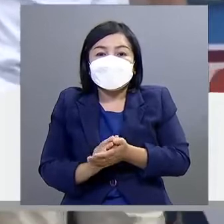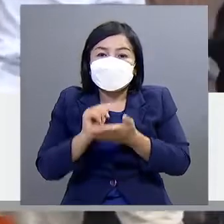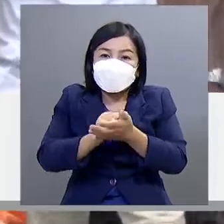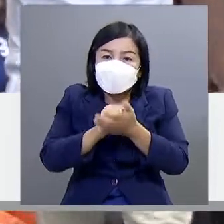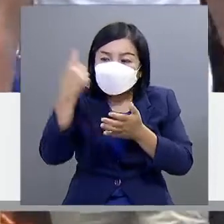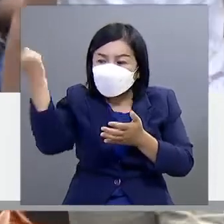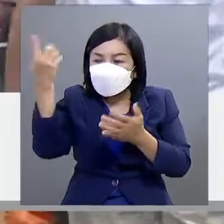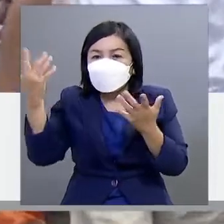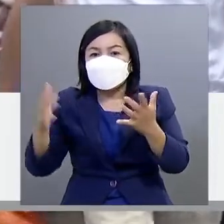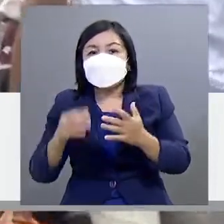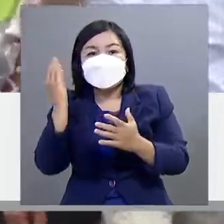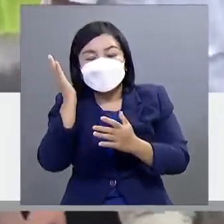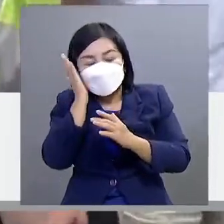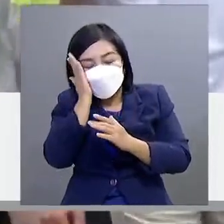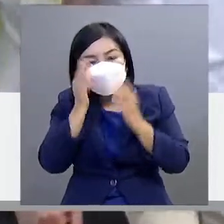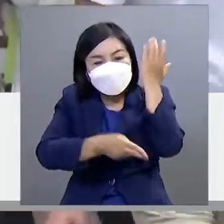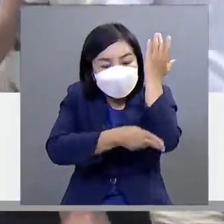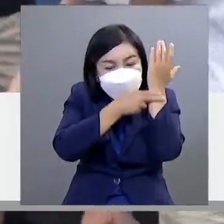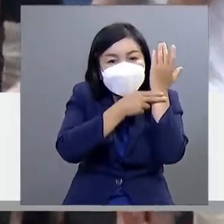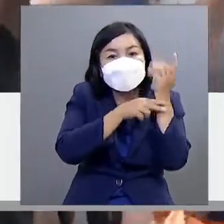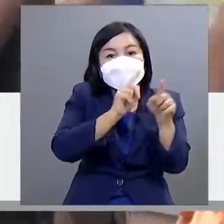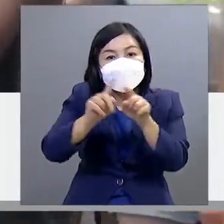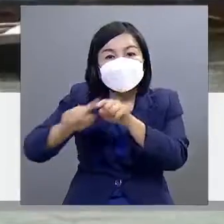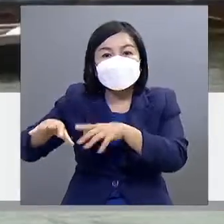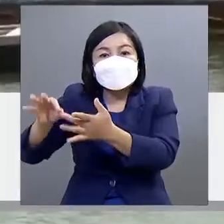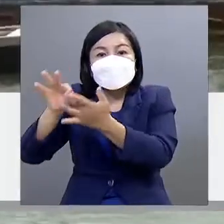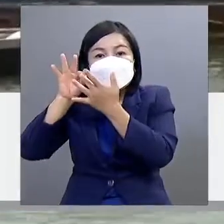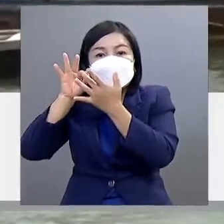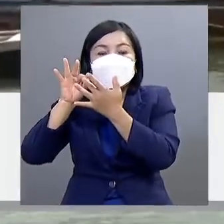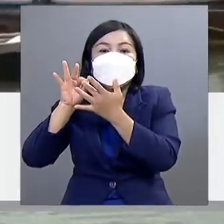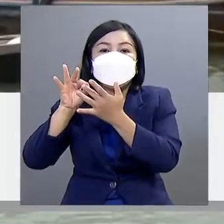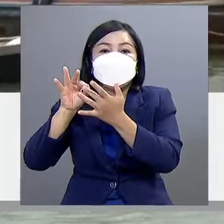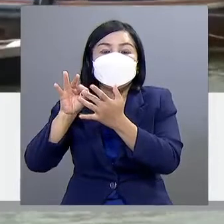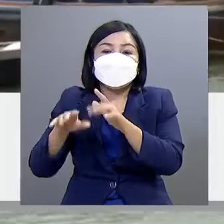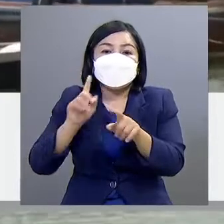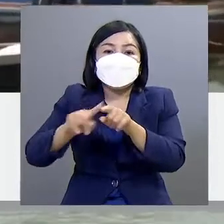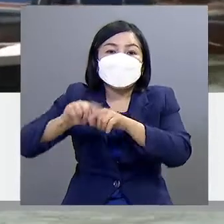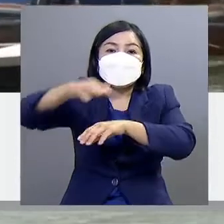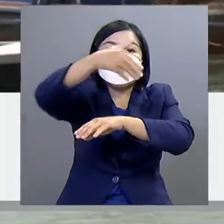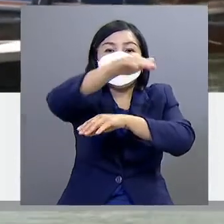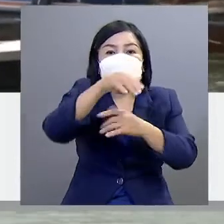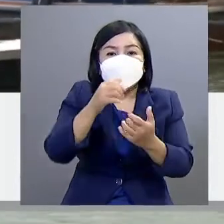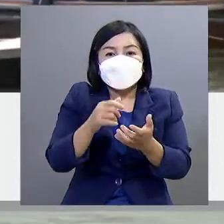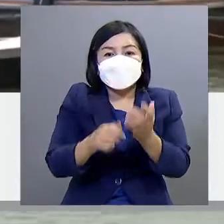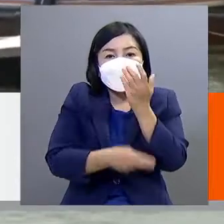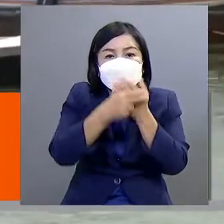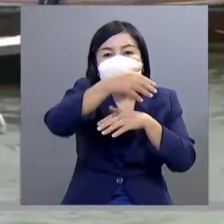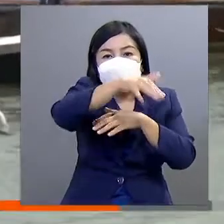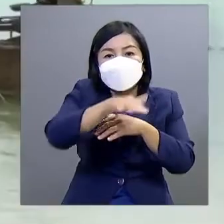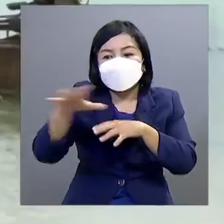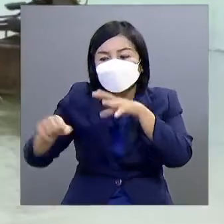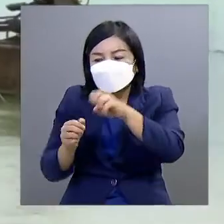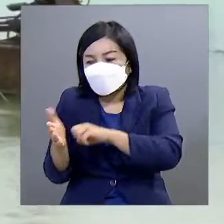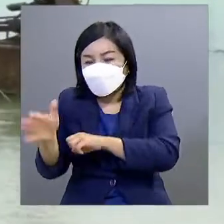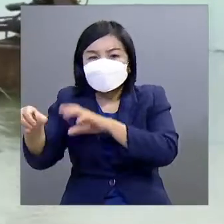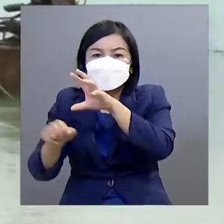สอร์ทต่างๆเลือกใช้แรงงานจากคนบนฝั่งการทำประมงก็ยังทำไม่ได้เนื่องจากเป็นช่วงฤดูมรสุม